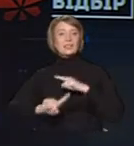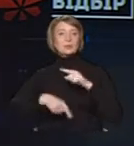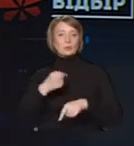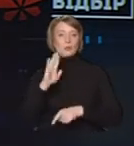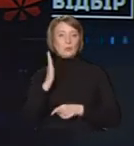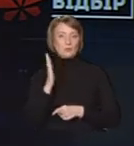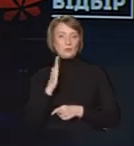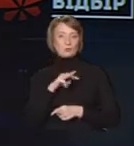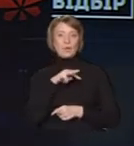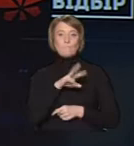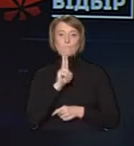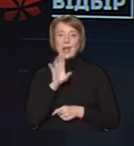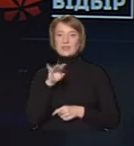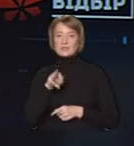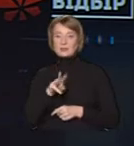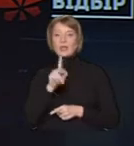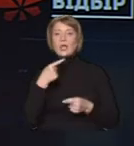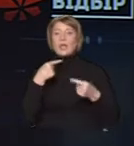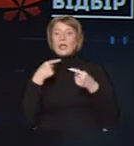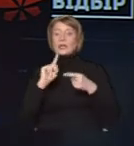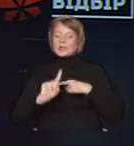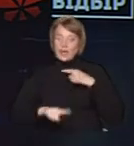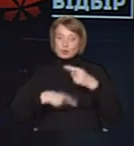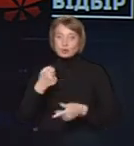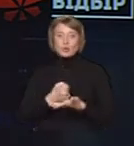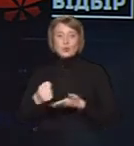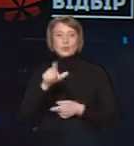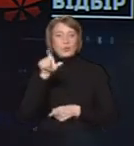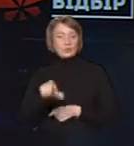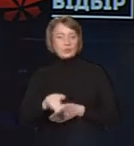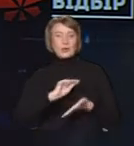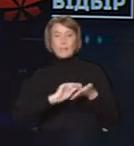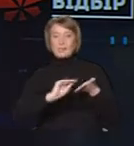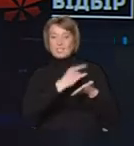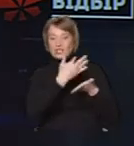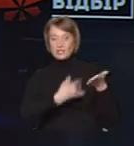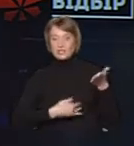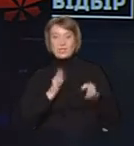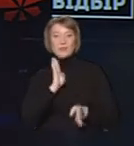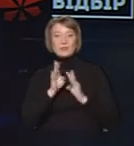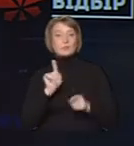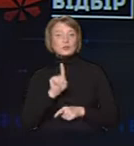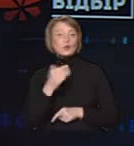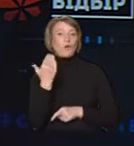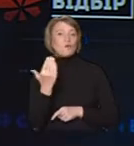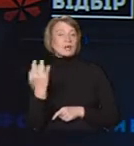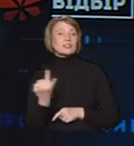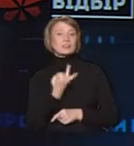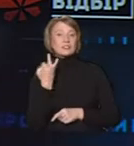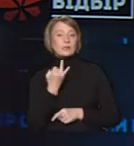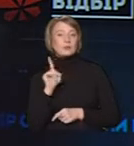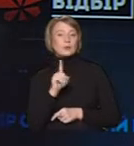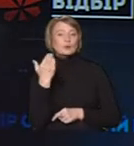Максим Прокопенко. В нього буде наступний кандидат на міського голову Києва. Пишіть на нашу сторінку у Фейсбуці те, що вас цікавить, те, про що